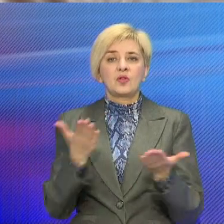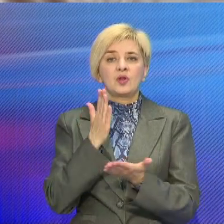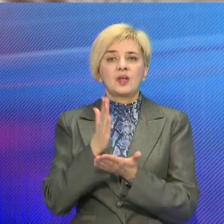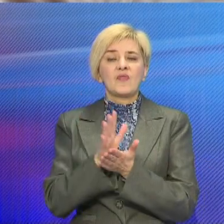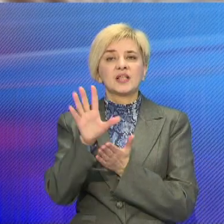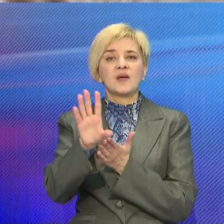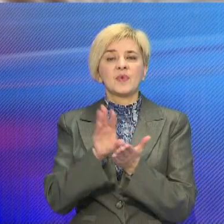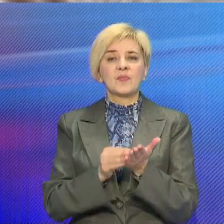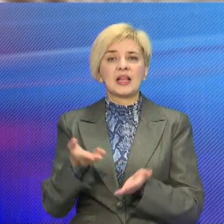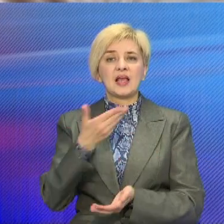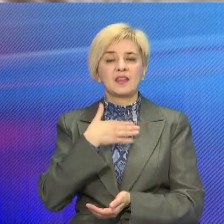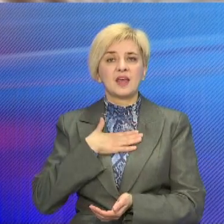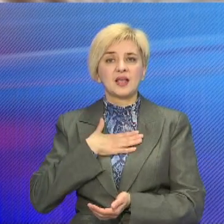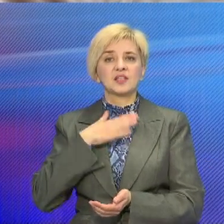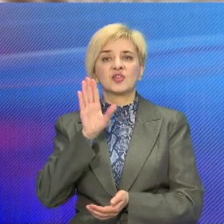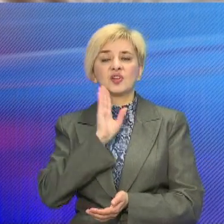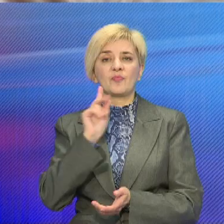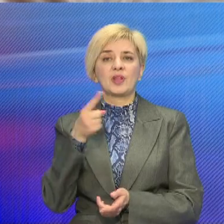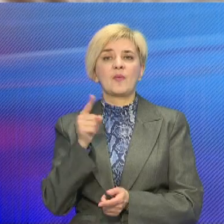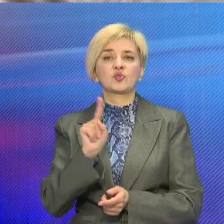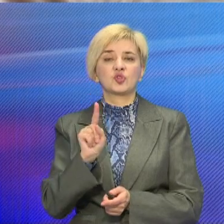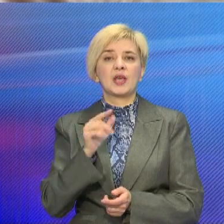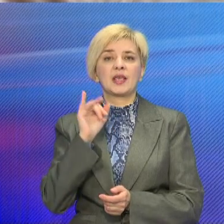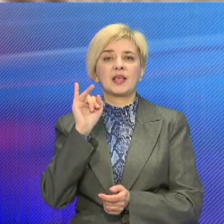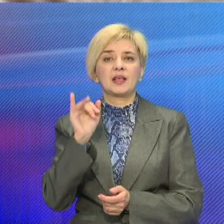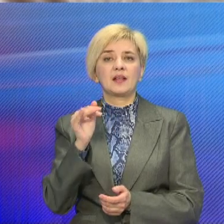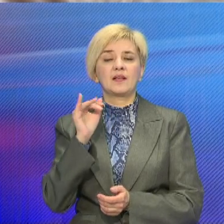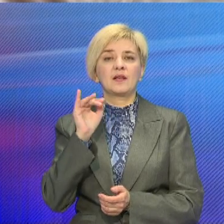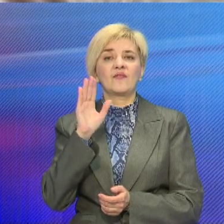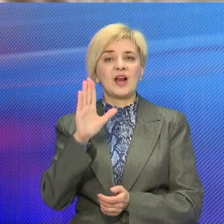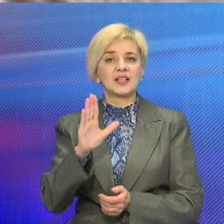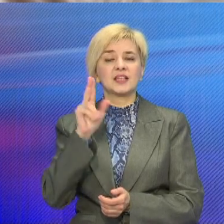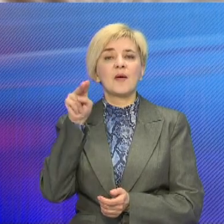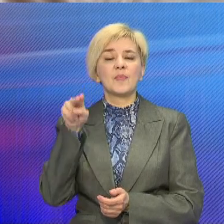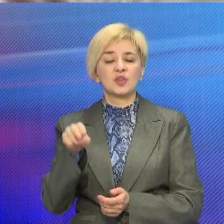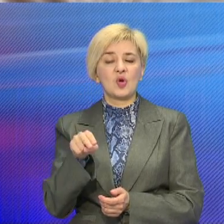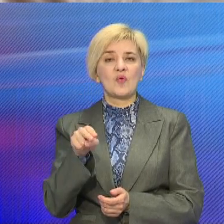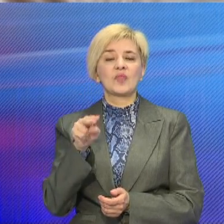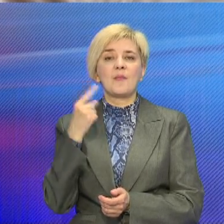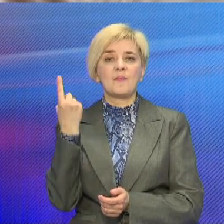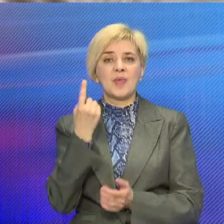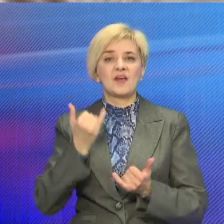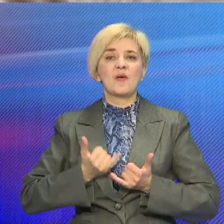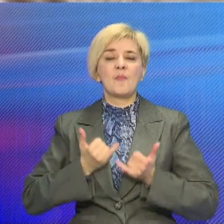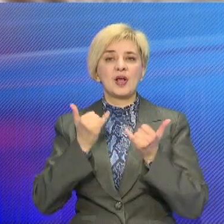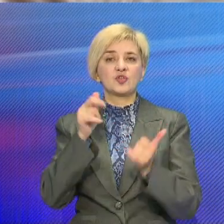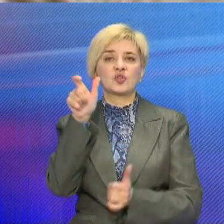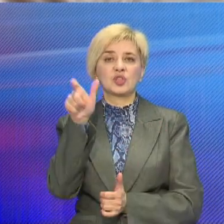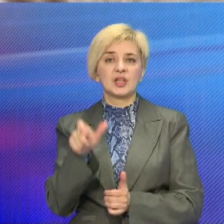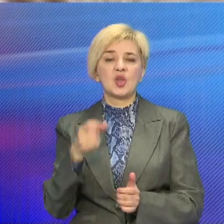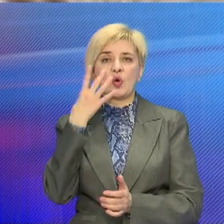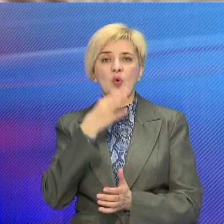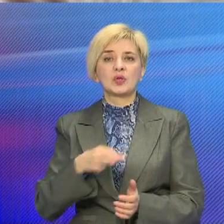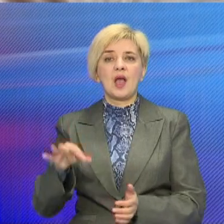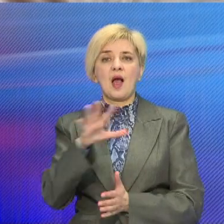для и нас, женщин, потому что именно Валентина Петровна, первый почетный член Гродненской